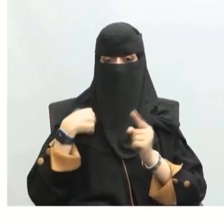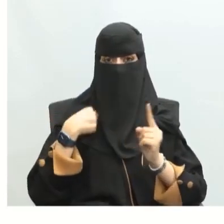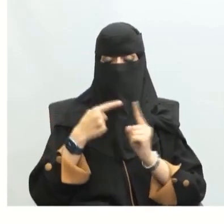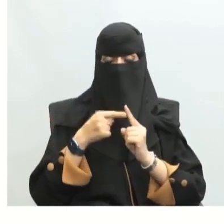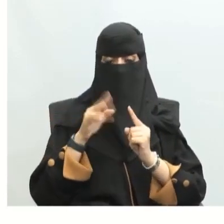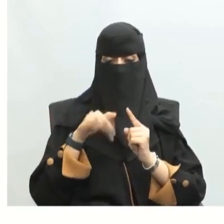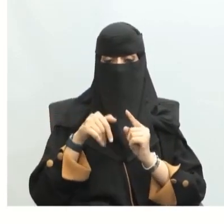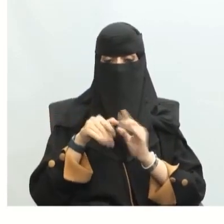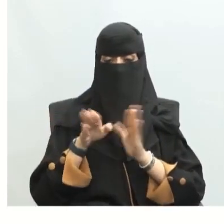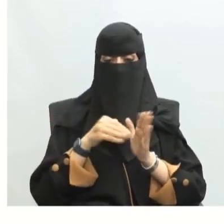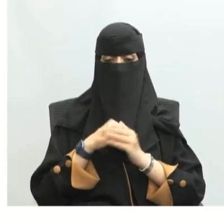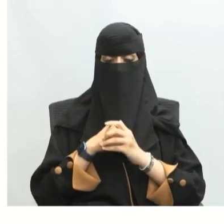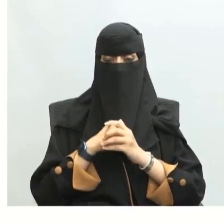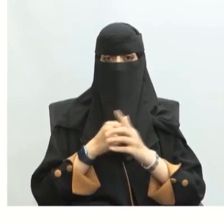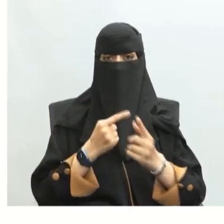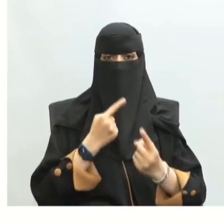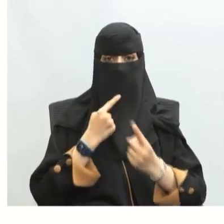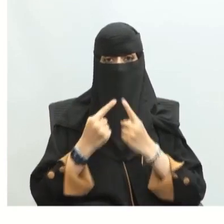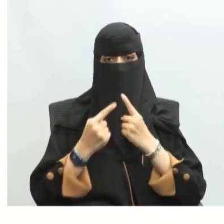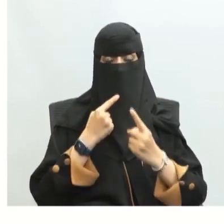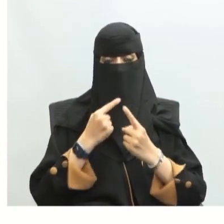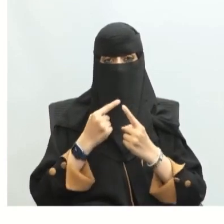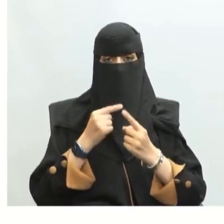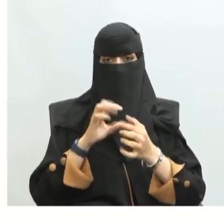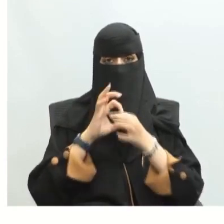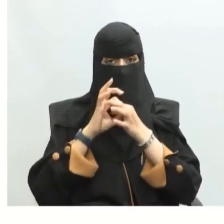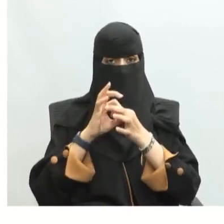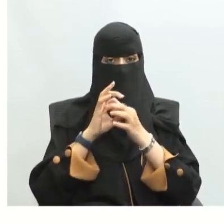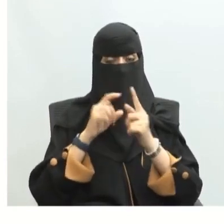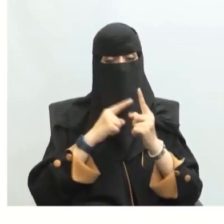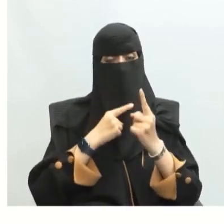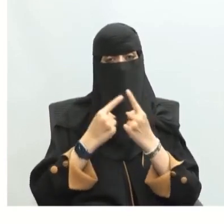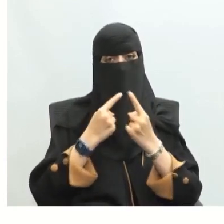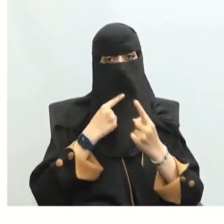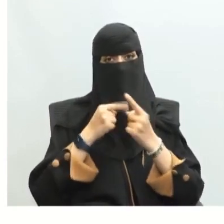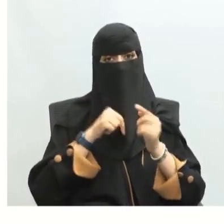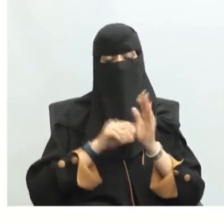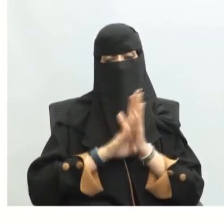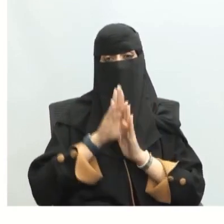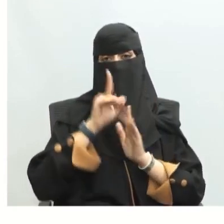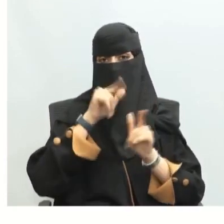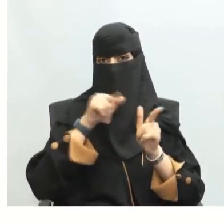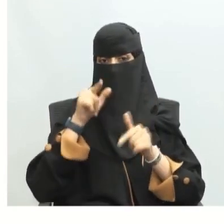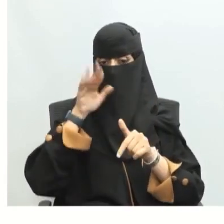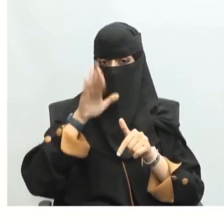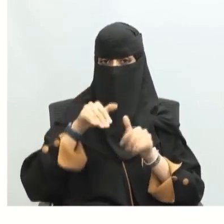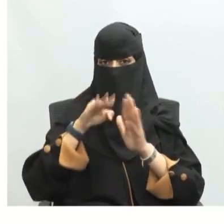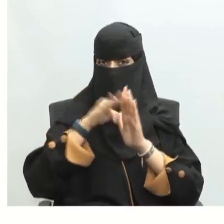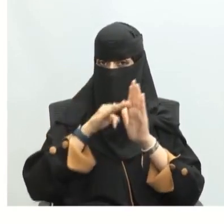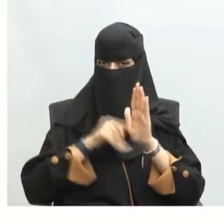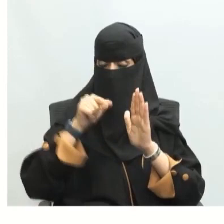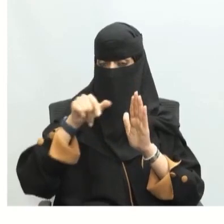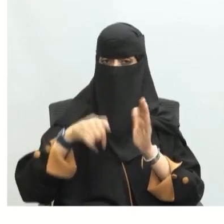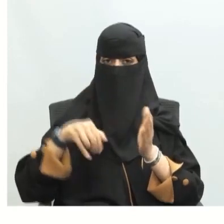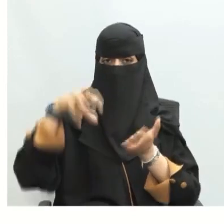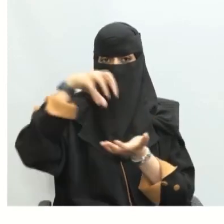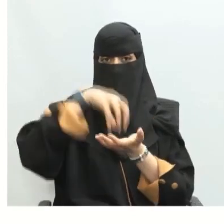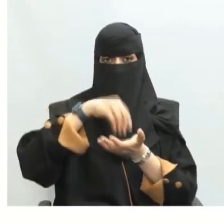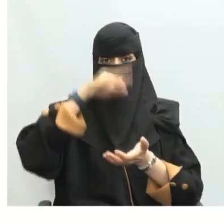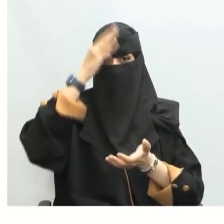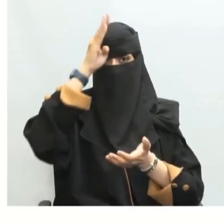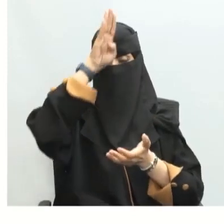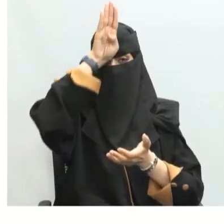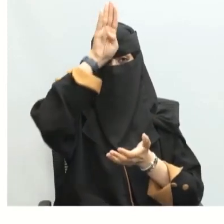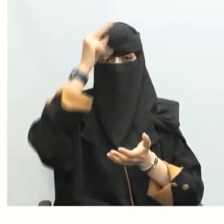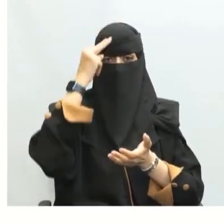الى او يحقق التواصل والحوار الحضاري اذا من برامج المركز مركز الملك عبد